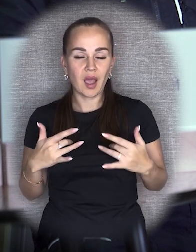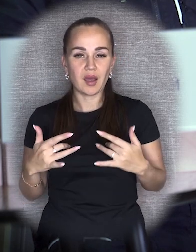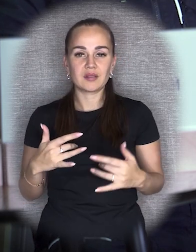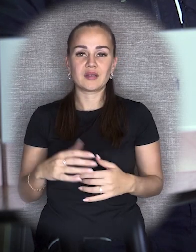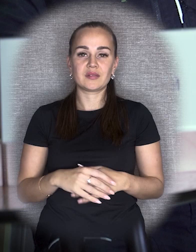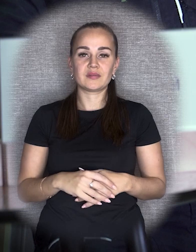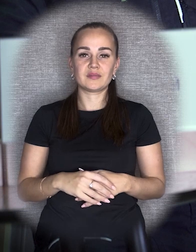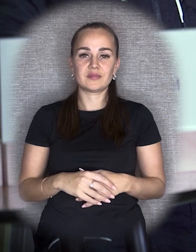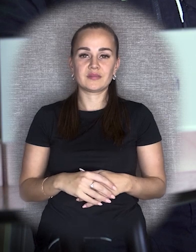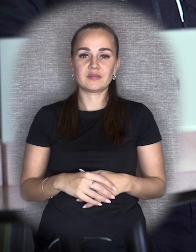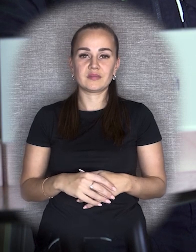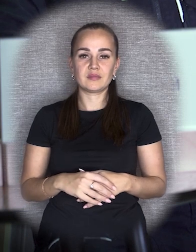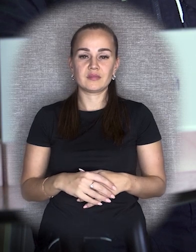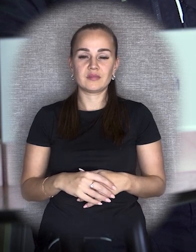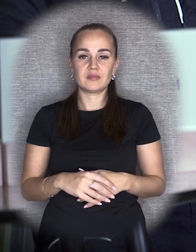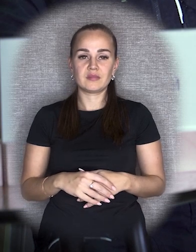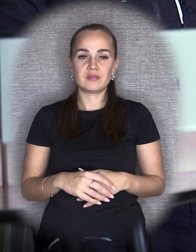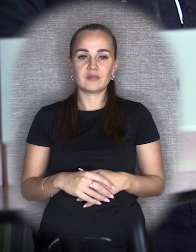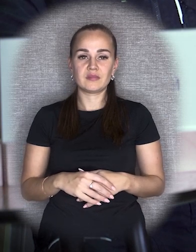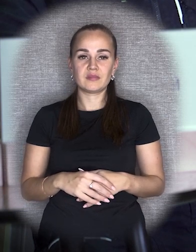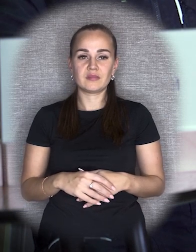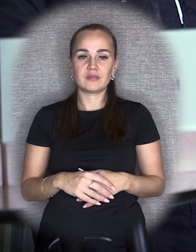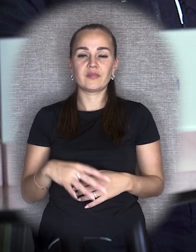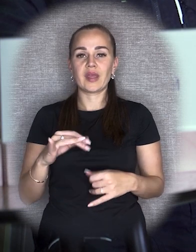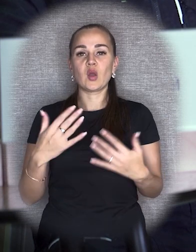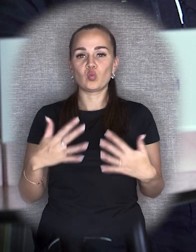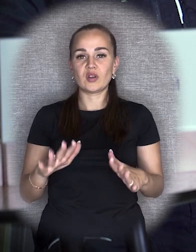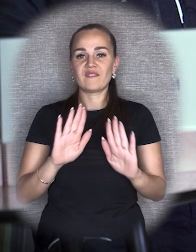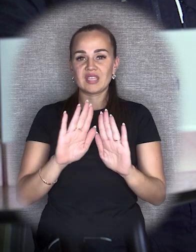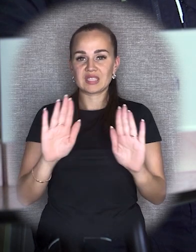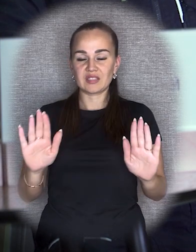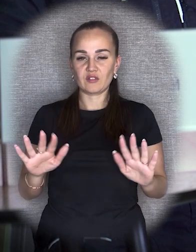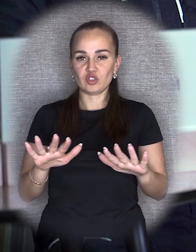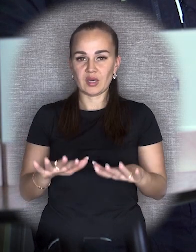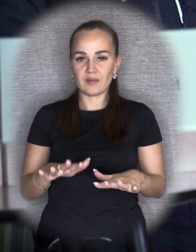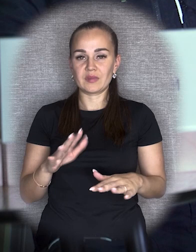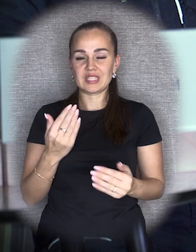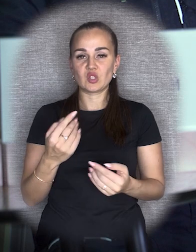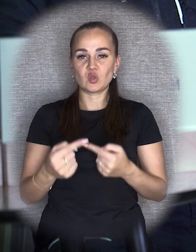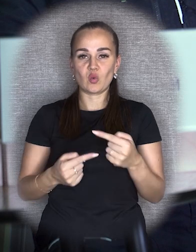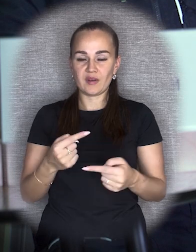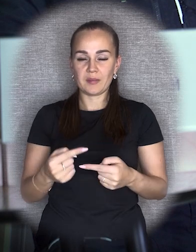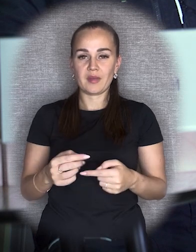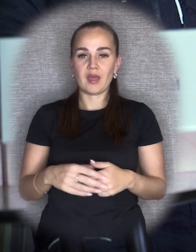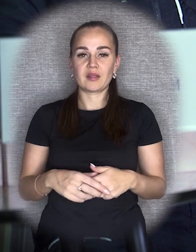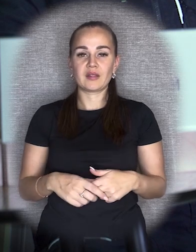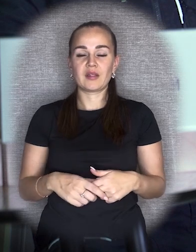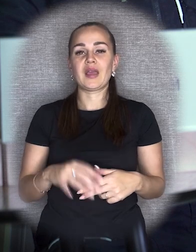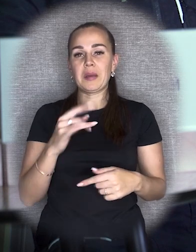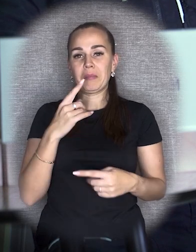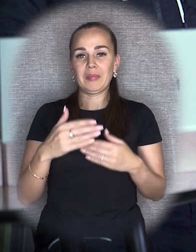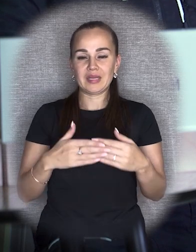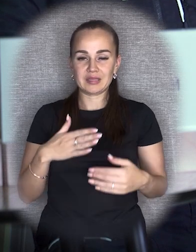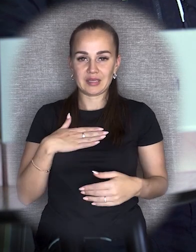кинотеатр и уже постепенно перестроечное время, да, вот современный, так сказать, более близкий